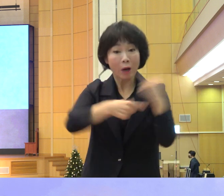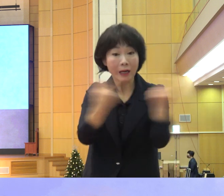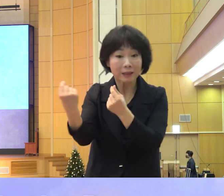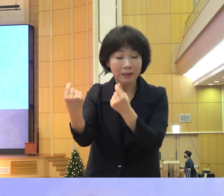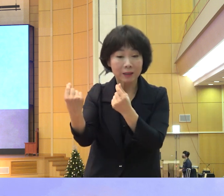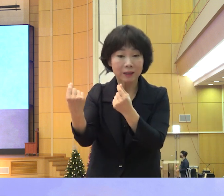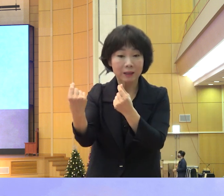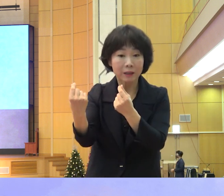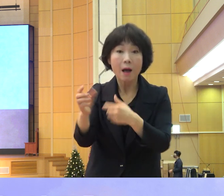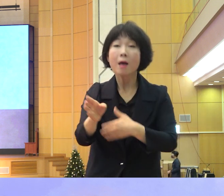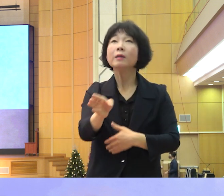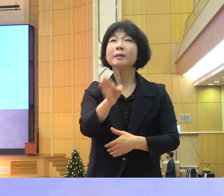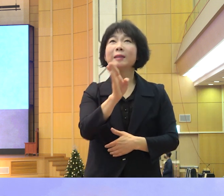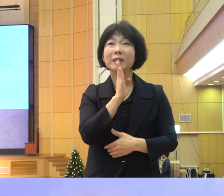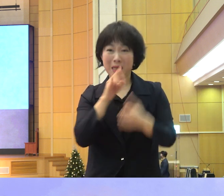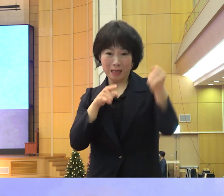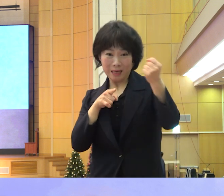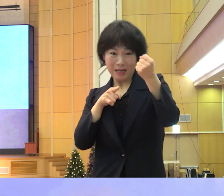하겠습니다.